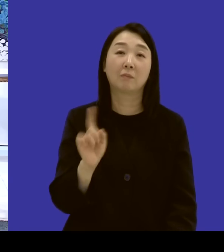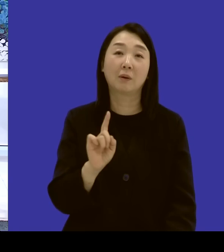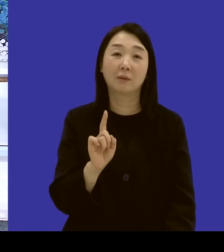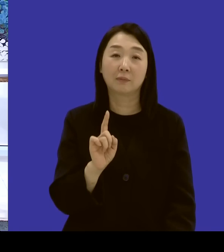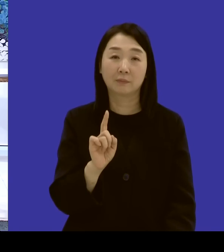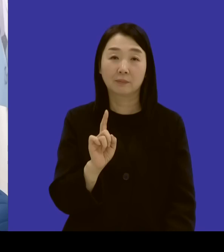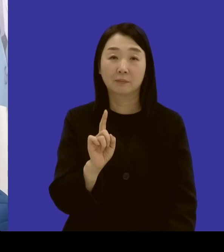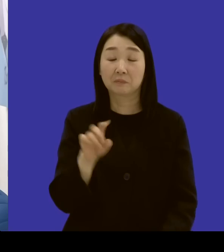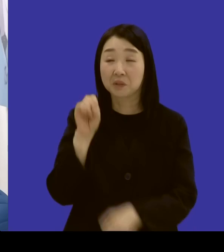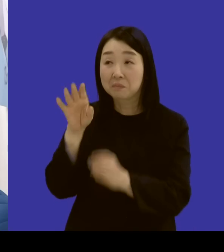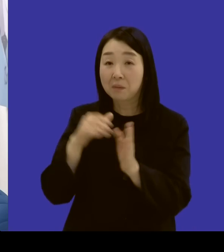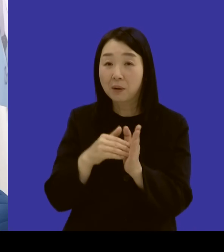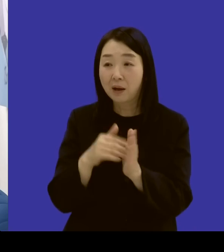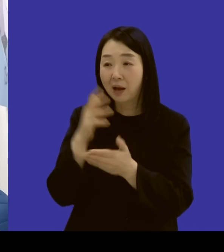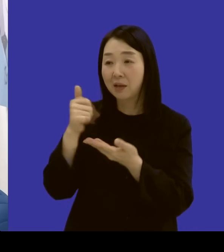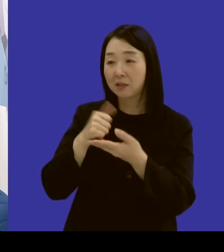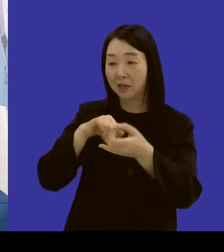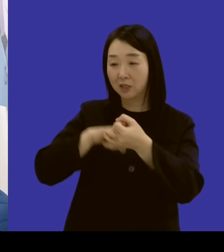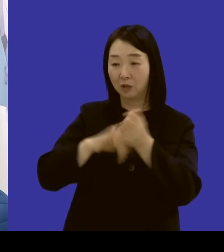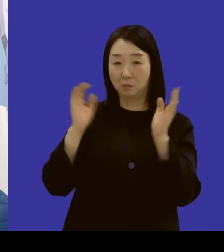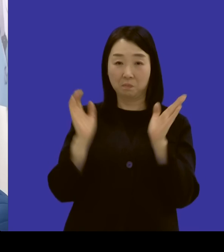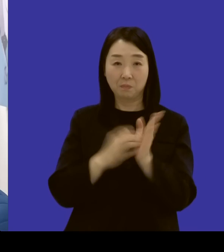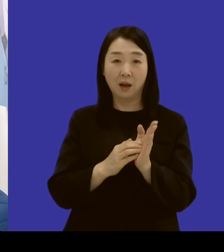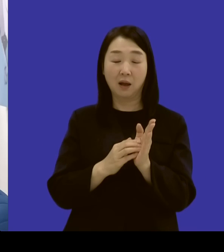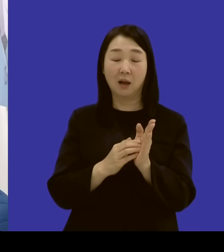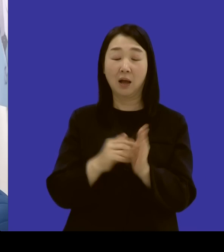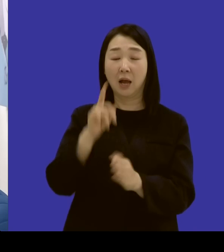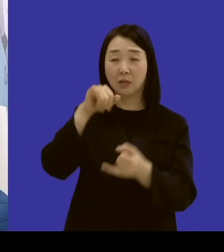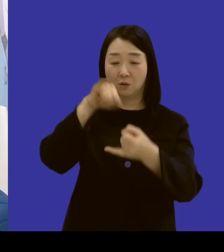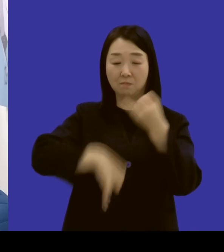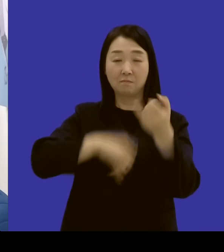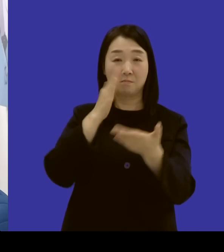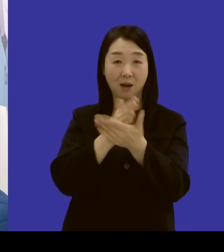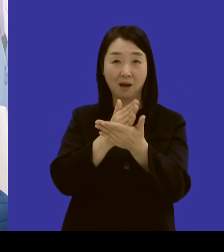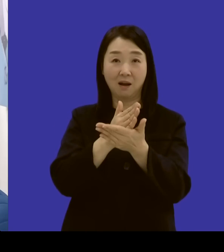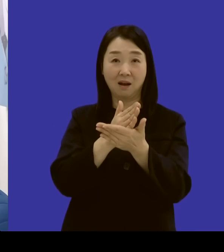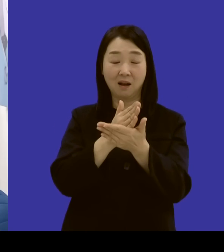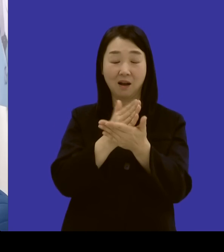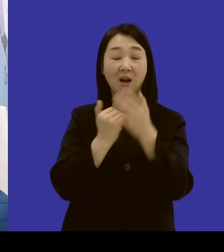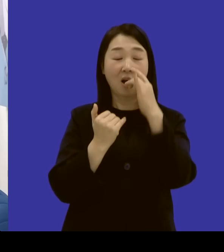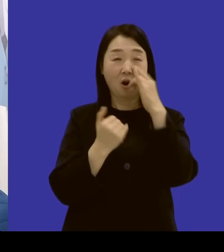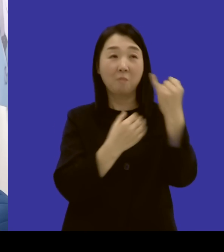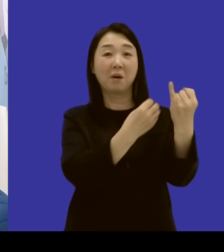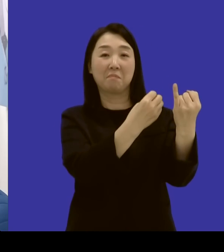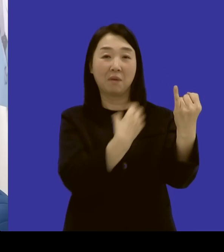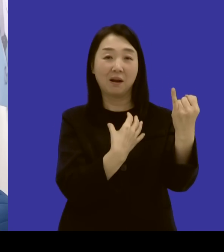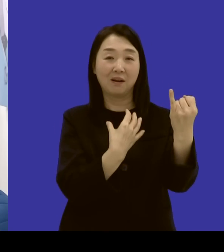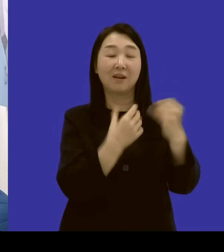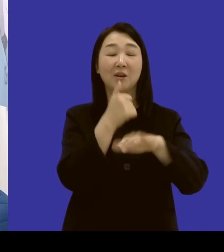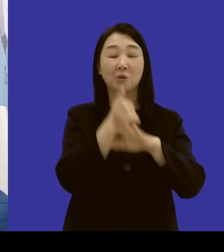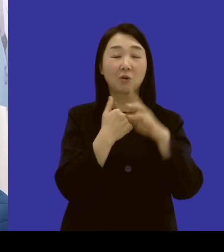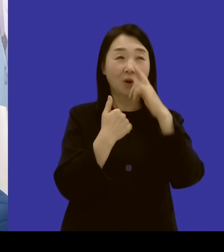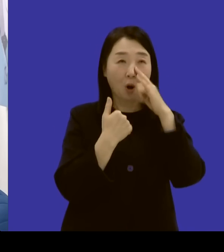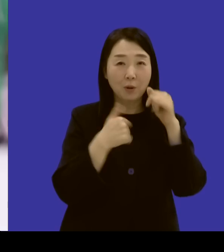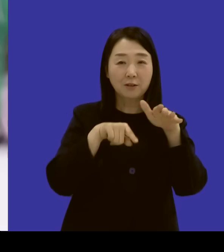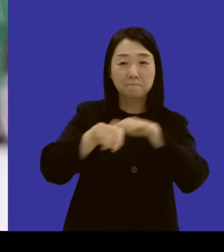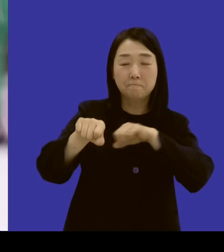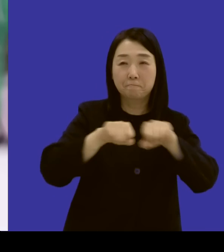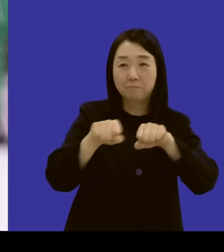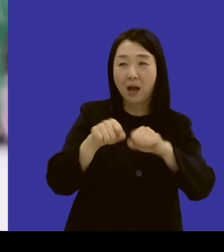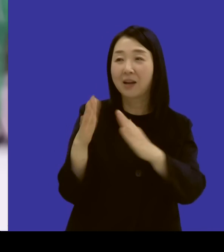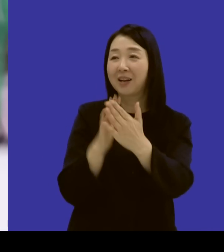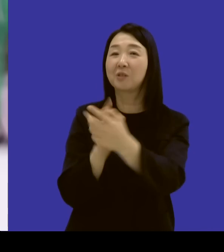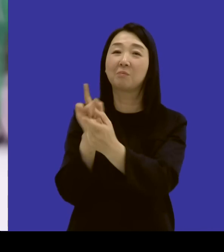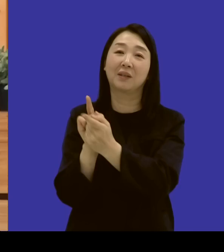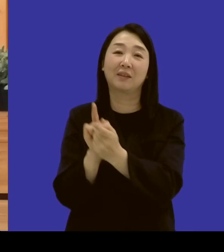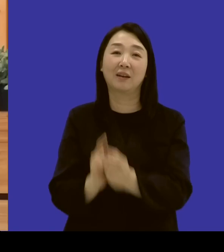말씀을 드렸더니 하나님과 약속한 거는 하나도 어기면 안 된다고. 그렇게 지켜야 어머님께서 나서셔서 그 가정을 찾았어요.